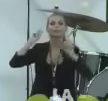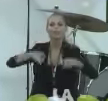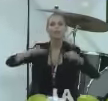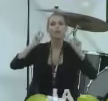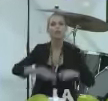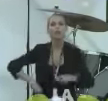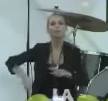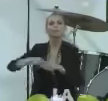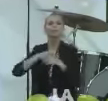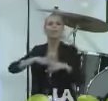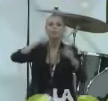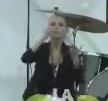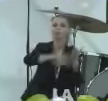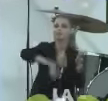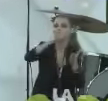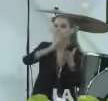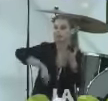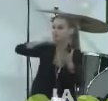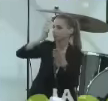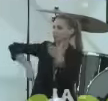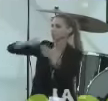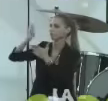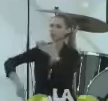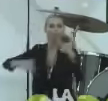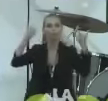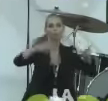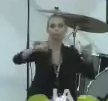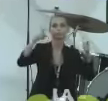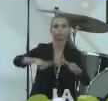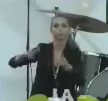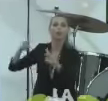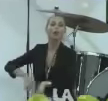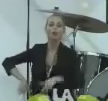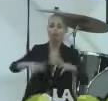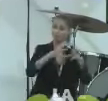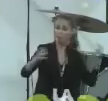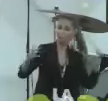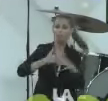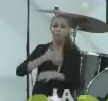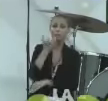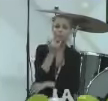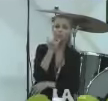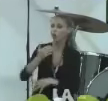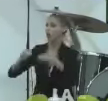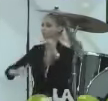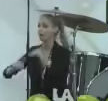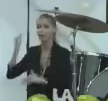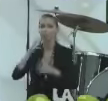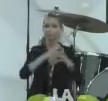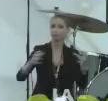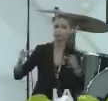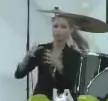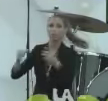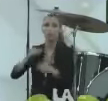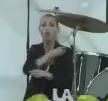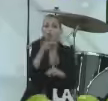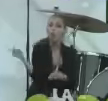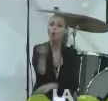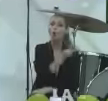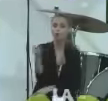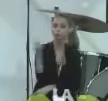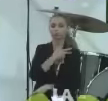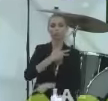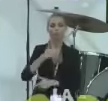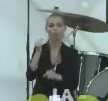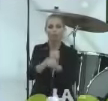pressione fiscale alle nostre piccole, micro e medie imprese, perché sono loro che lavorano, sono loro che danno gli incassi